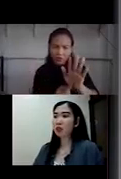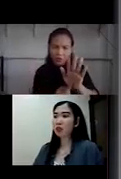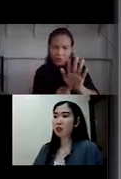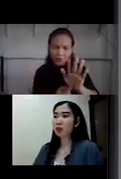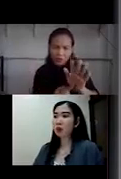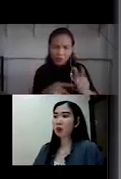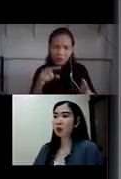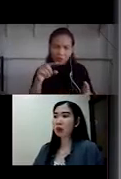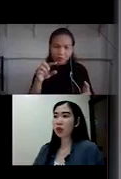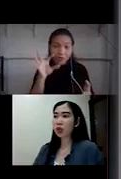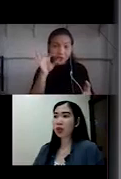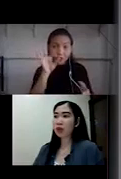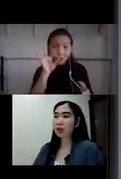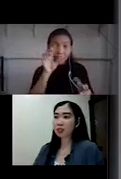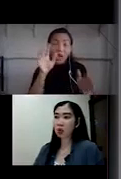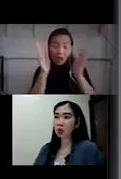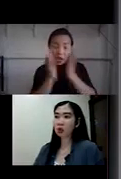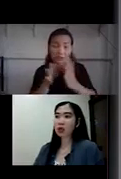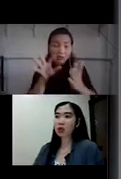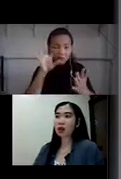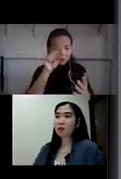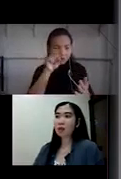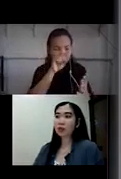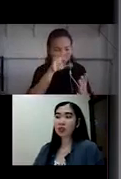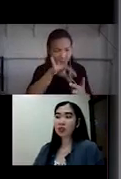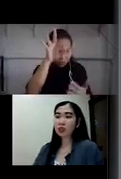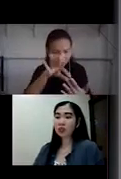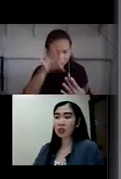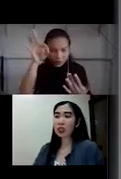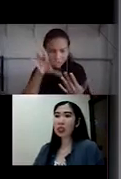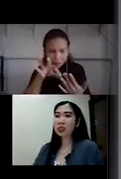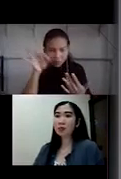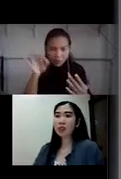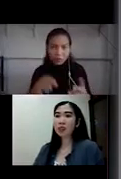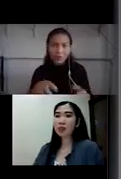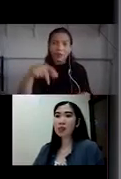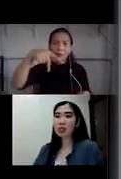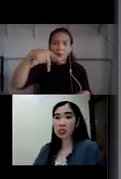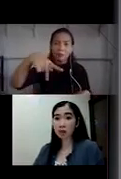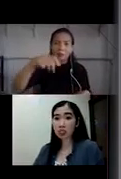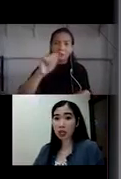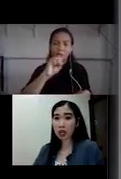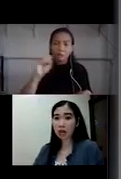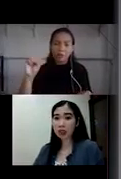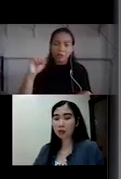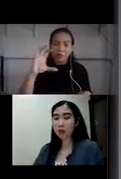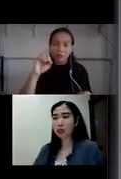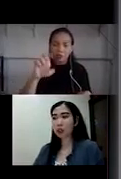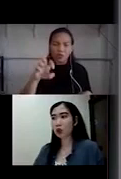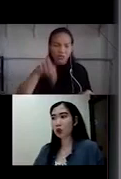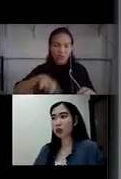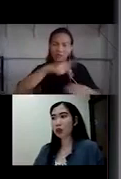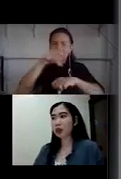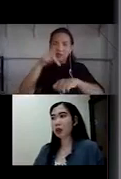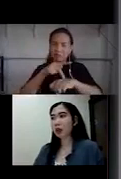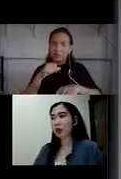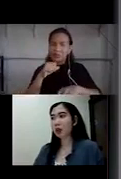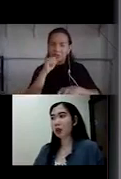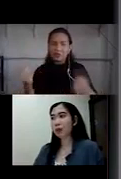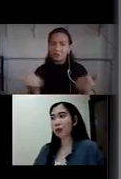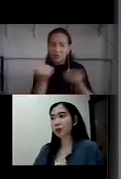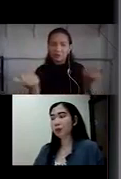papapipiliin po kayo if you want to require a passcode. Unfortunately, sa Philippines, hindi pa siya available